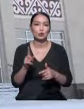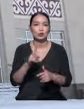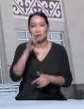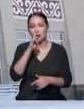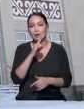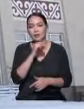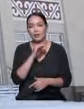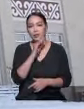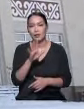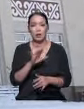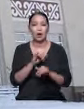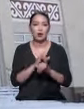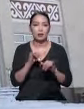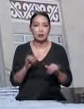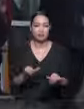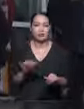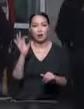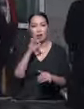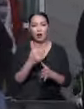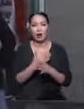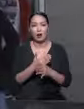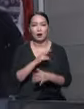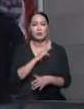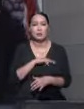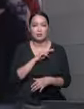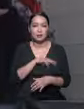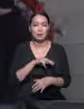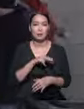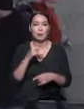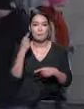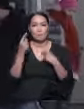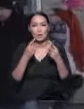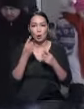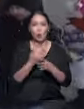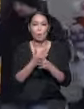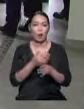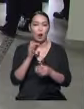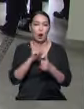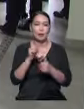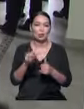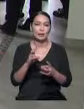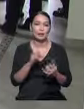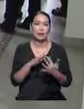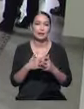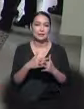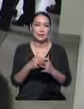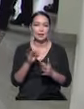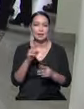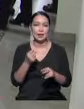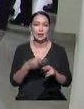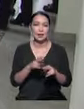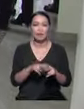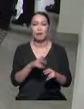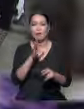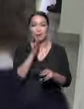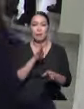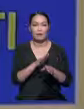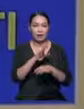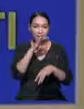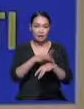Казахстане недостаточно развита система оказания психологической помощи, особенно на селе. Из-за этого